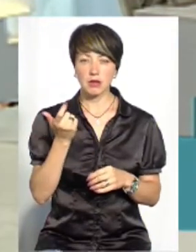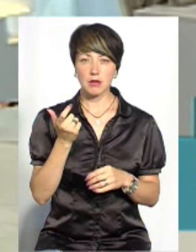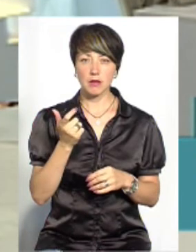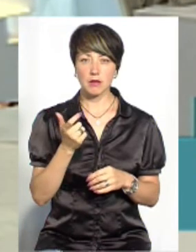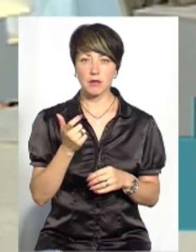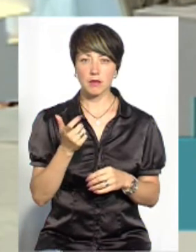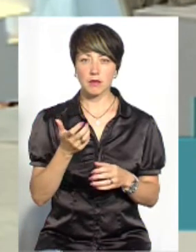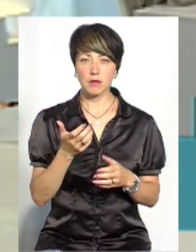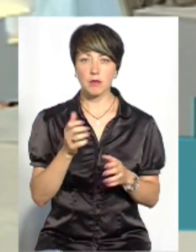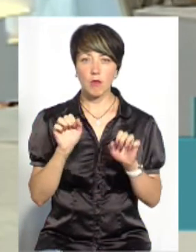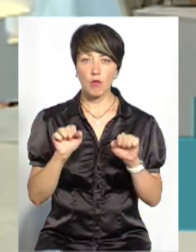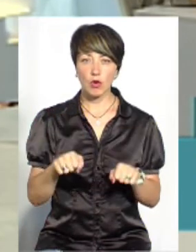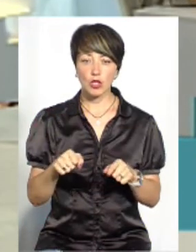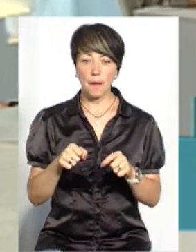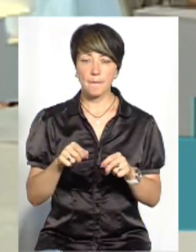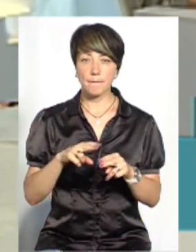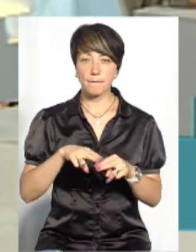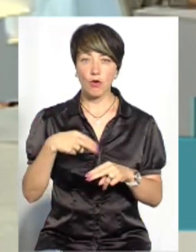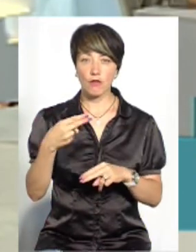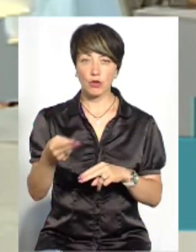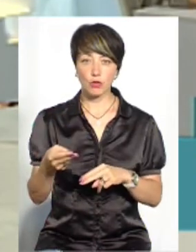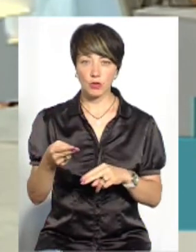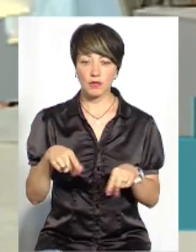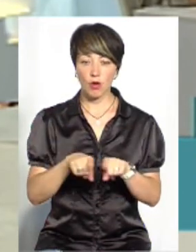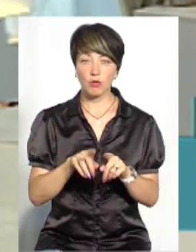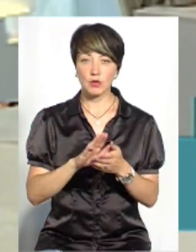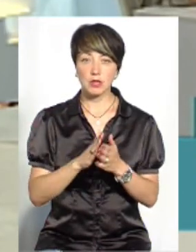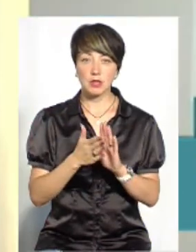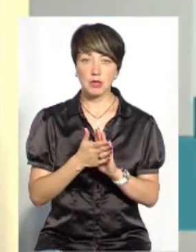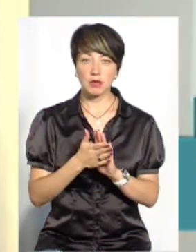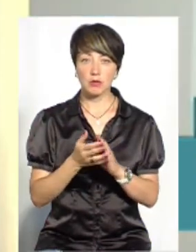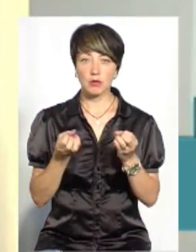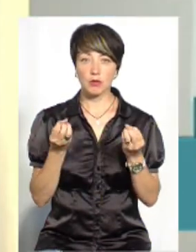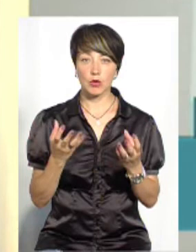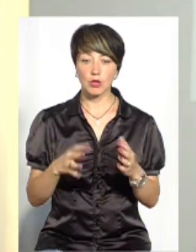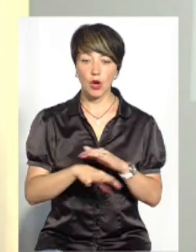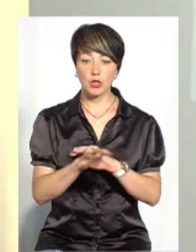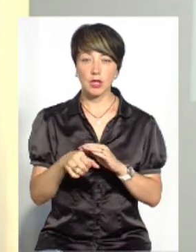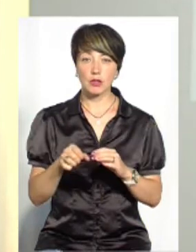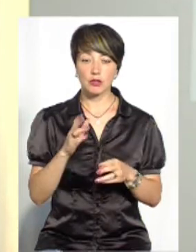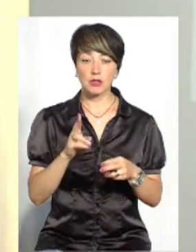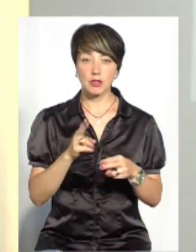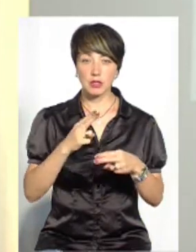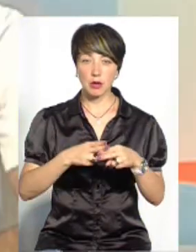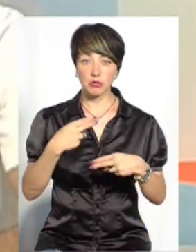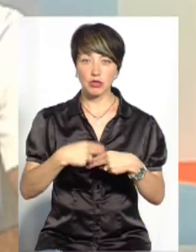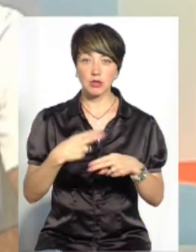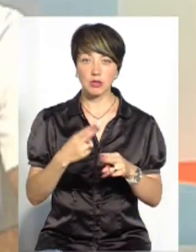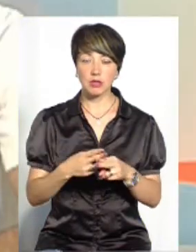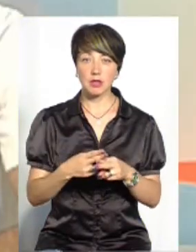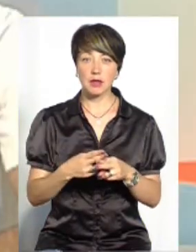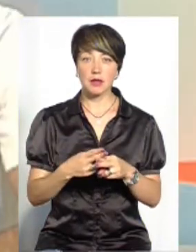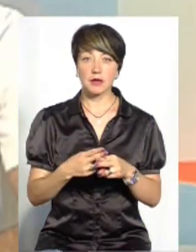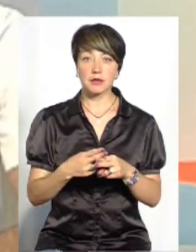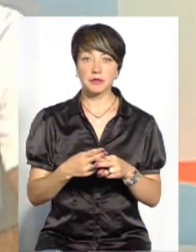людина, яка взяла його в оренду, може його повернути в такому стані, якщо там просто його розкрадають частично? Насправді, це